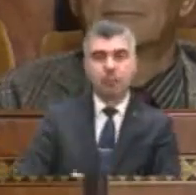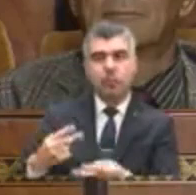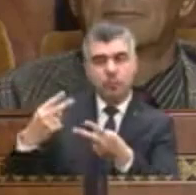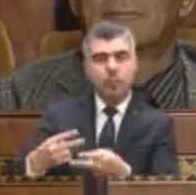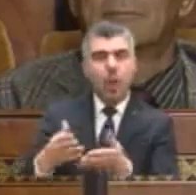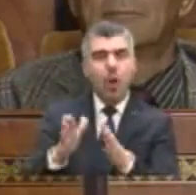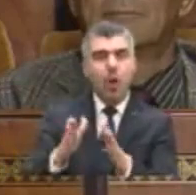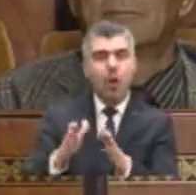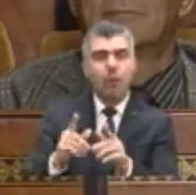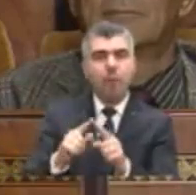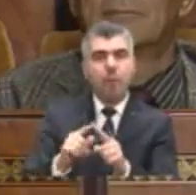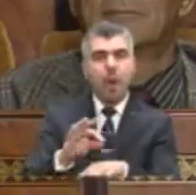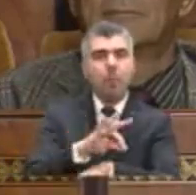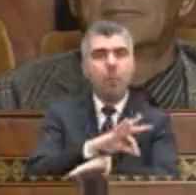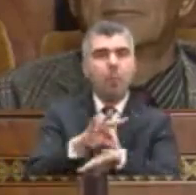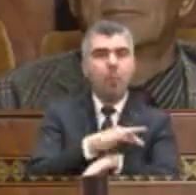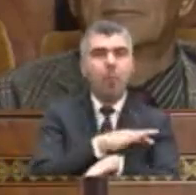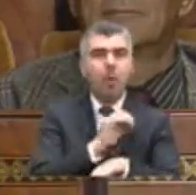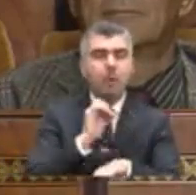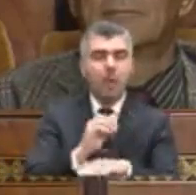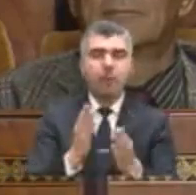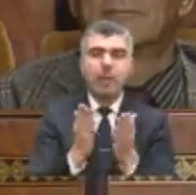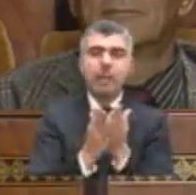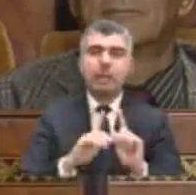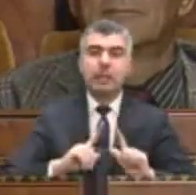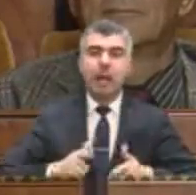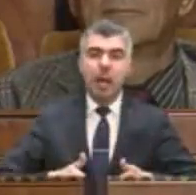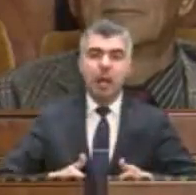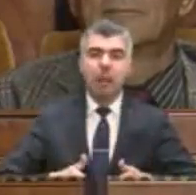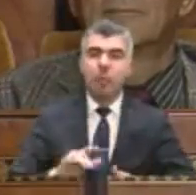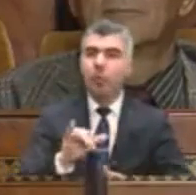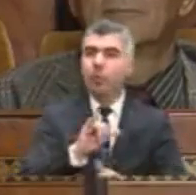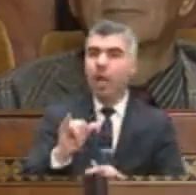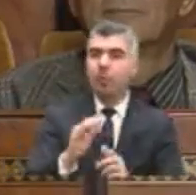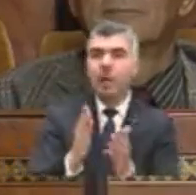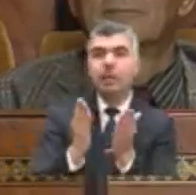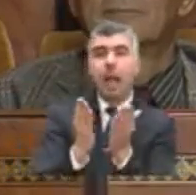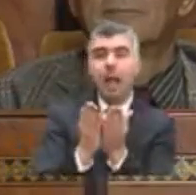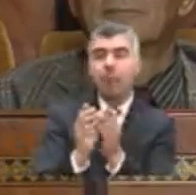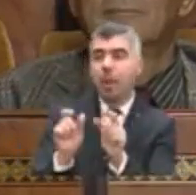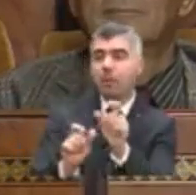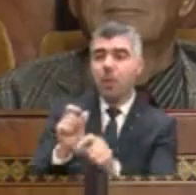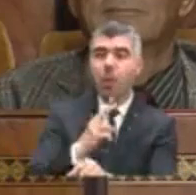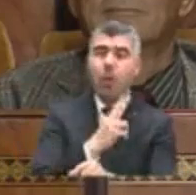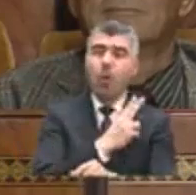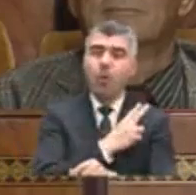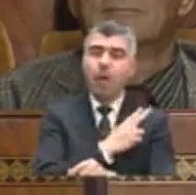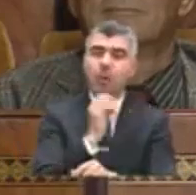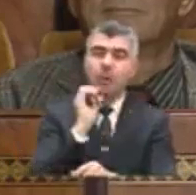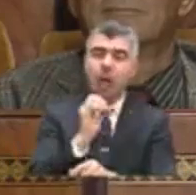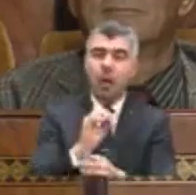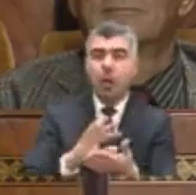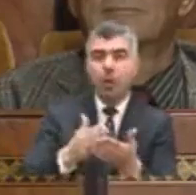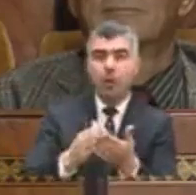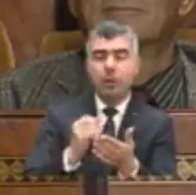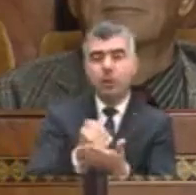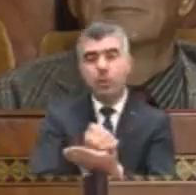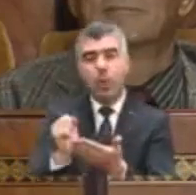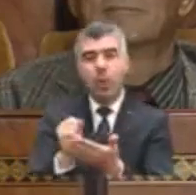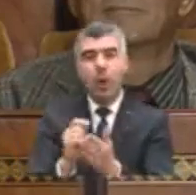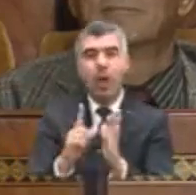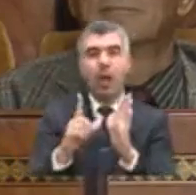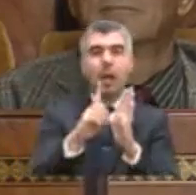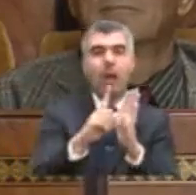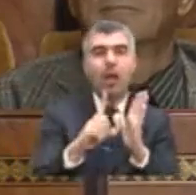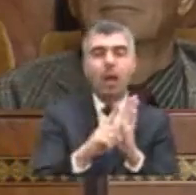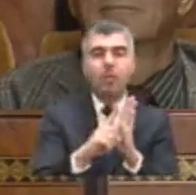التوظيف في عز الازمه اللي كاينه في قطاع التعليم، وما راعيتوش المطالب رجال ونساء التعليم واللي من بينها صاحب النظام الاساسي